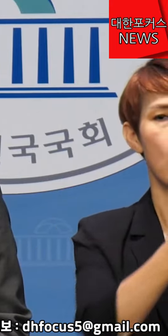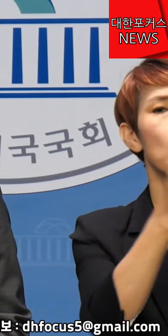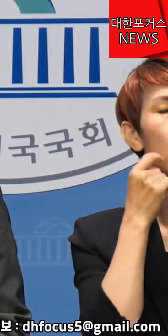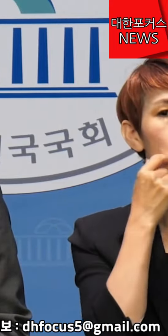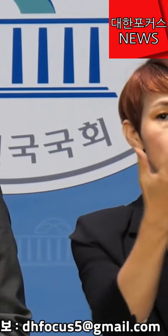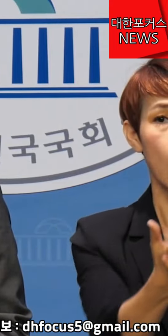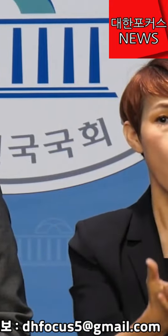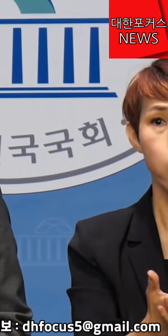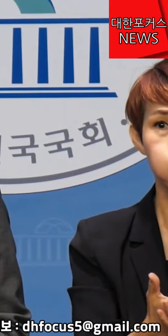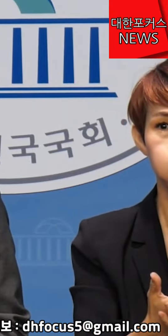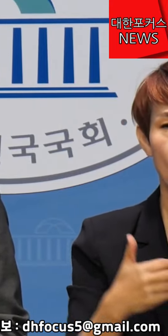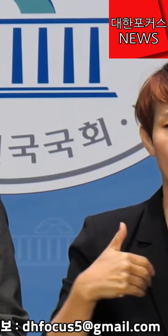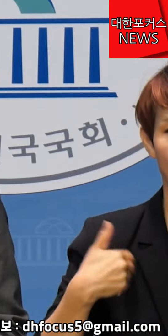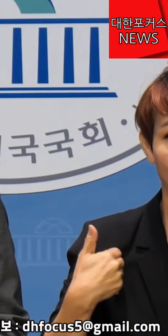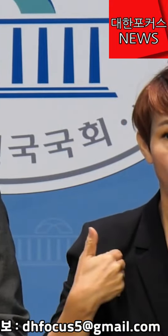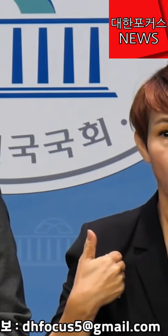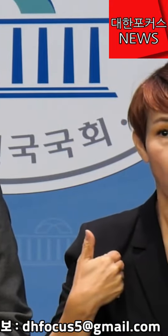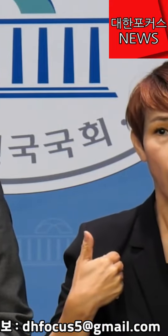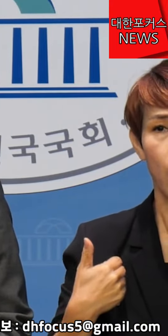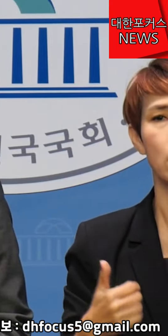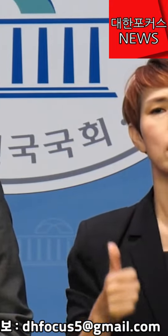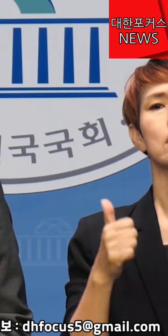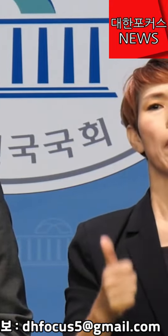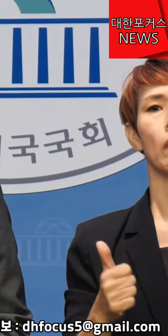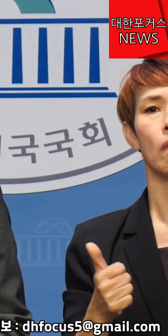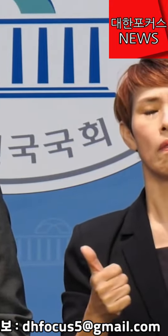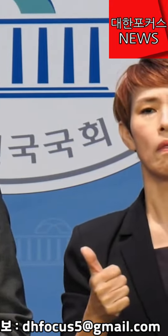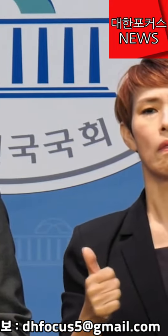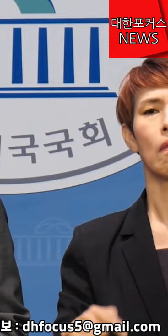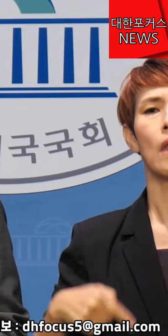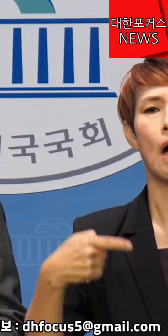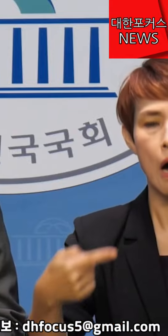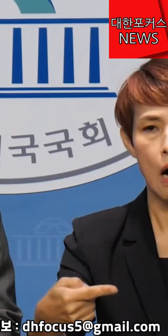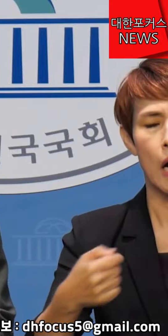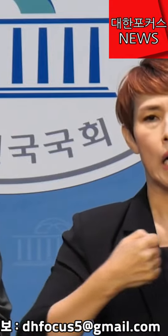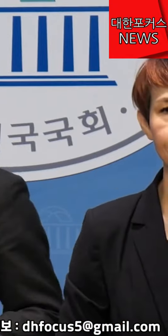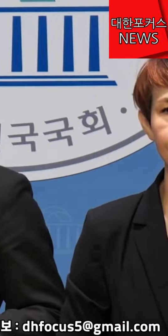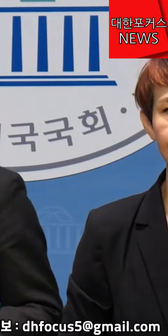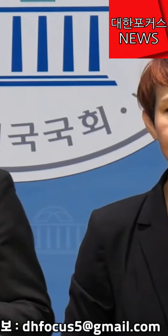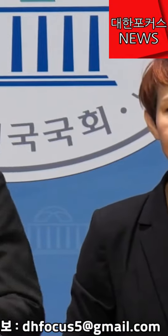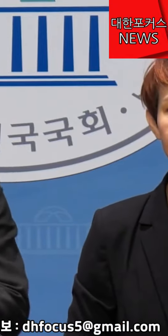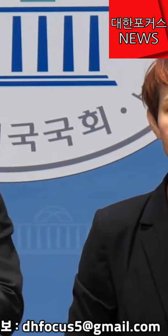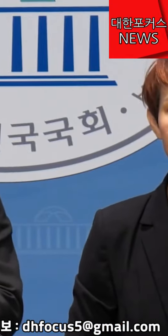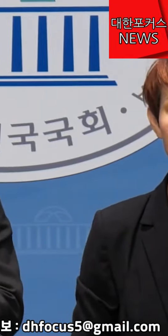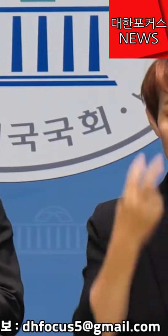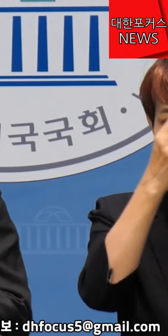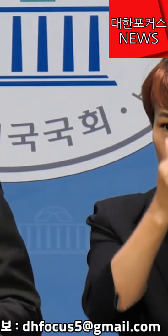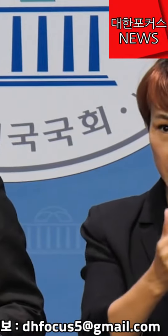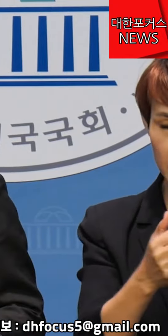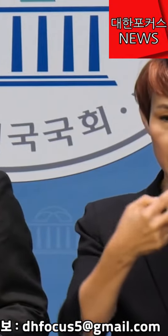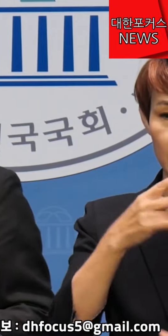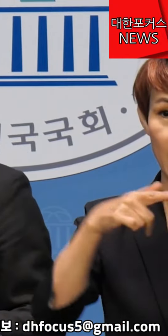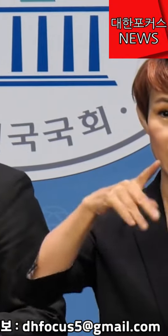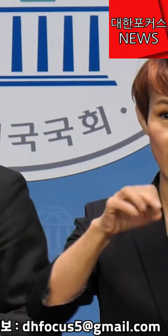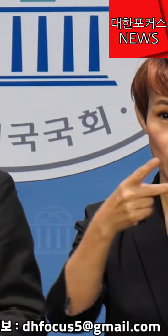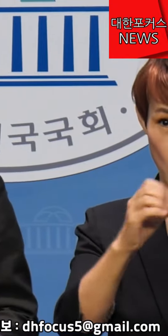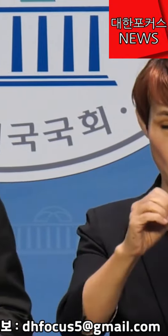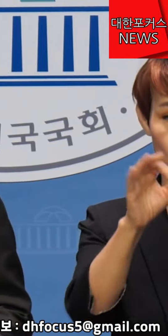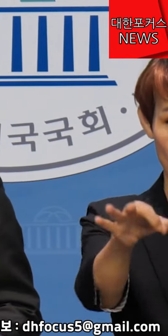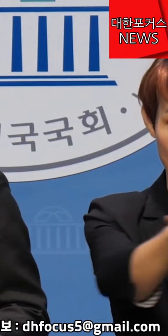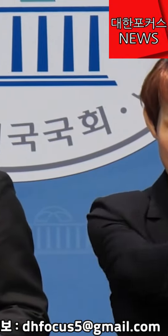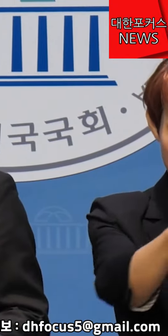자료가 있는지조차 알지 못한 채 재판에 임해야 하는 상황에 처해 있습니다. 다음으로 검찰은 대장동 일당 간의